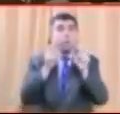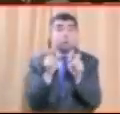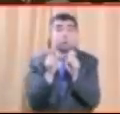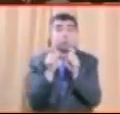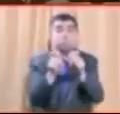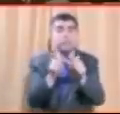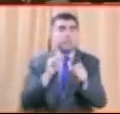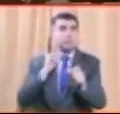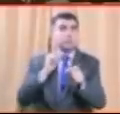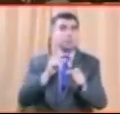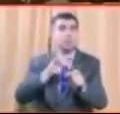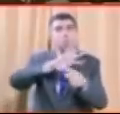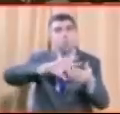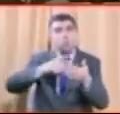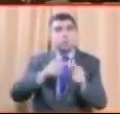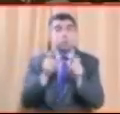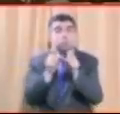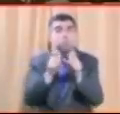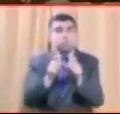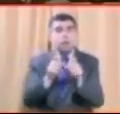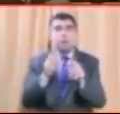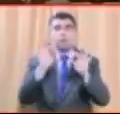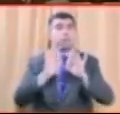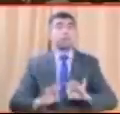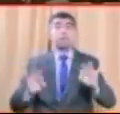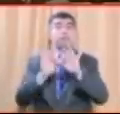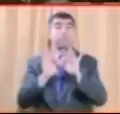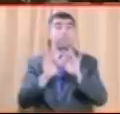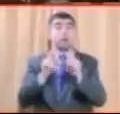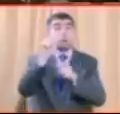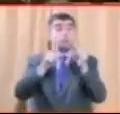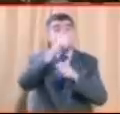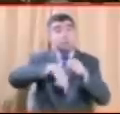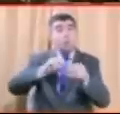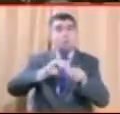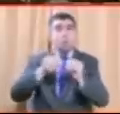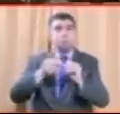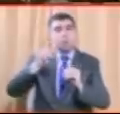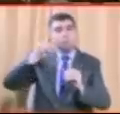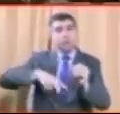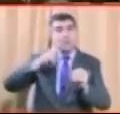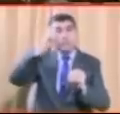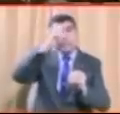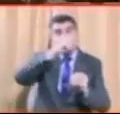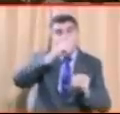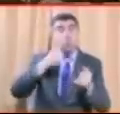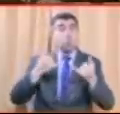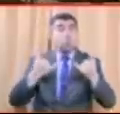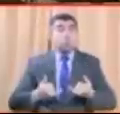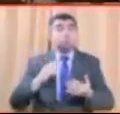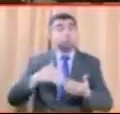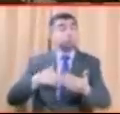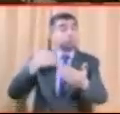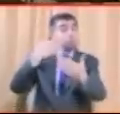ديال القرار، ما كانتش مواكبه ديال الفاعلين الاساسيين في الموضوع. هذه كلها اشكالات حنايا اليوم غادي نحاولوا نتجاوزوها،